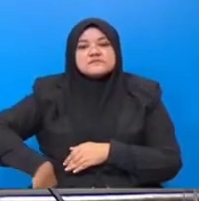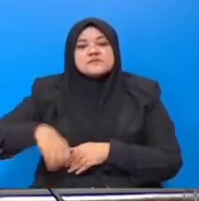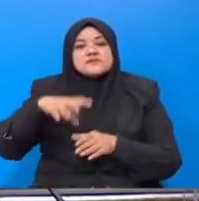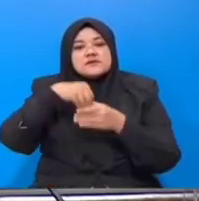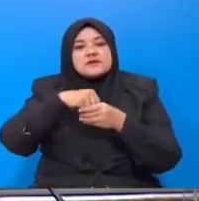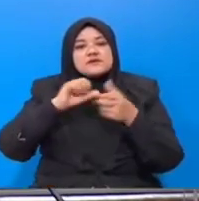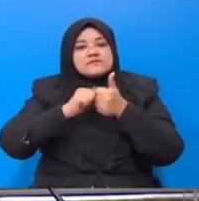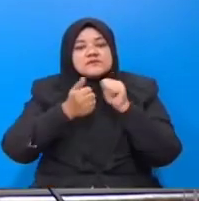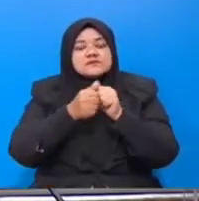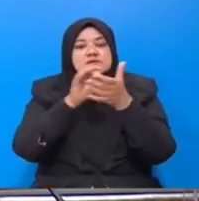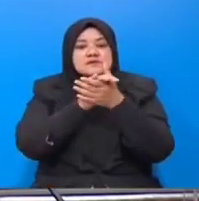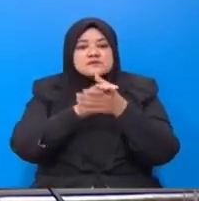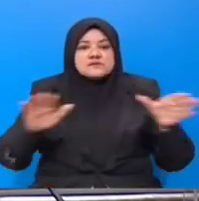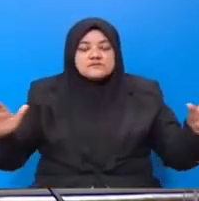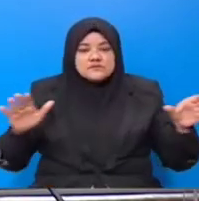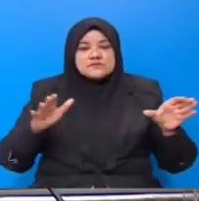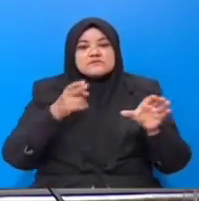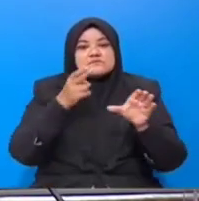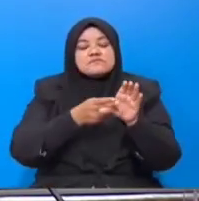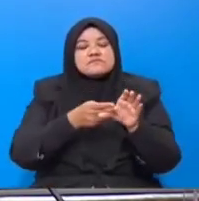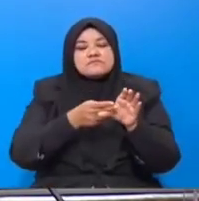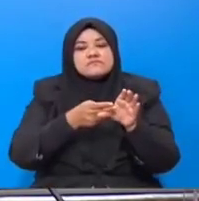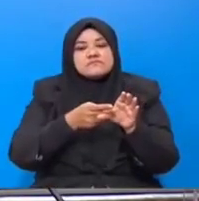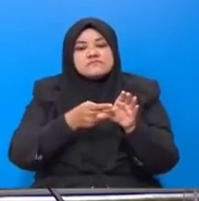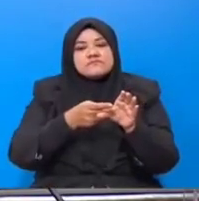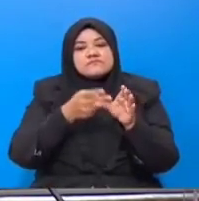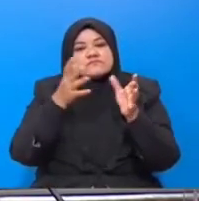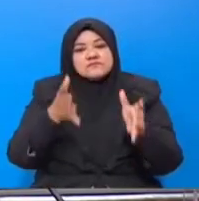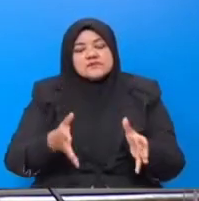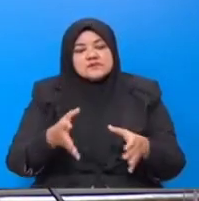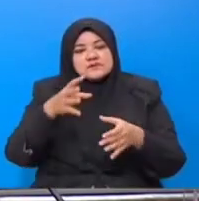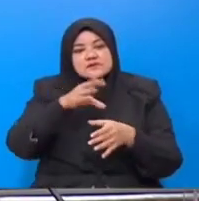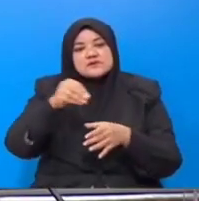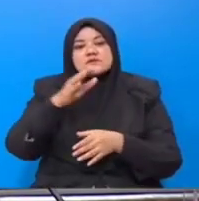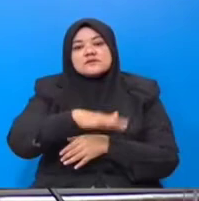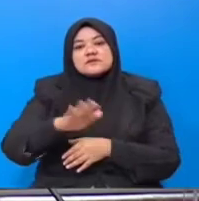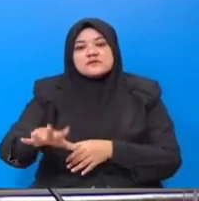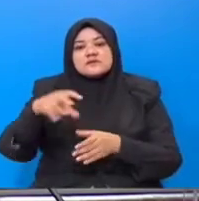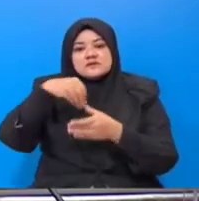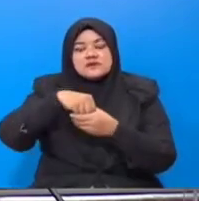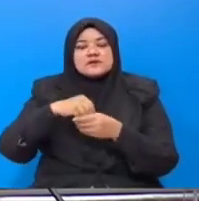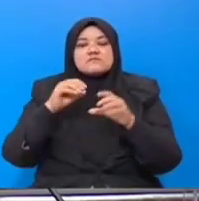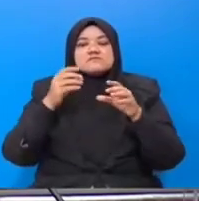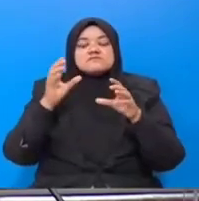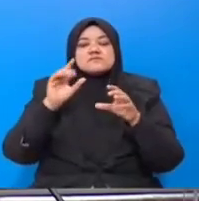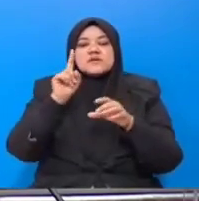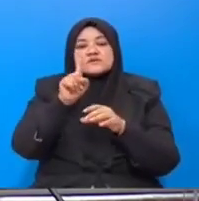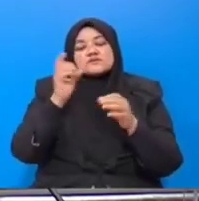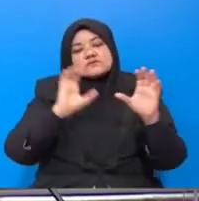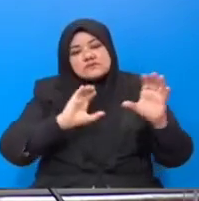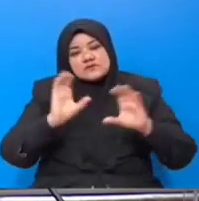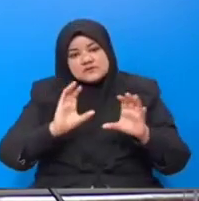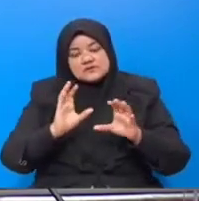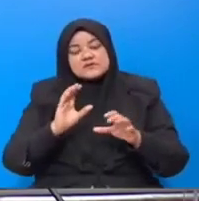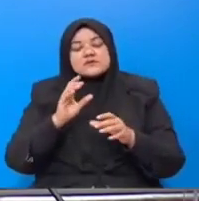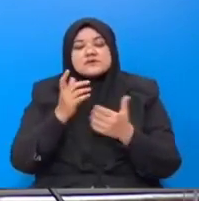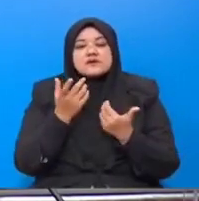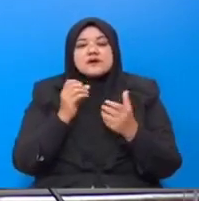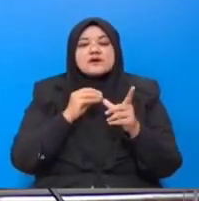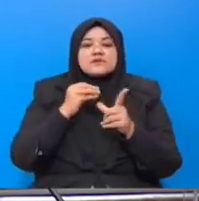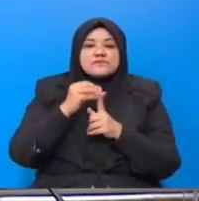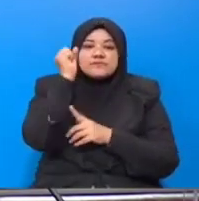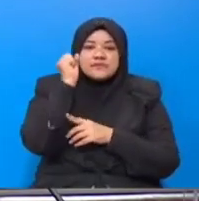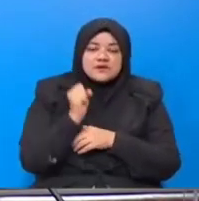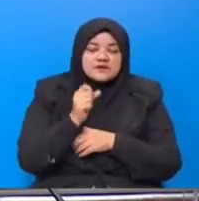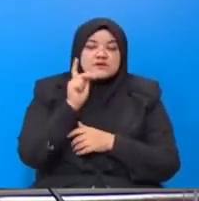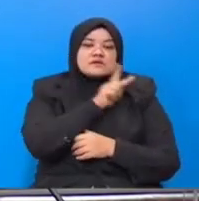dalam isu keselamatan melibatkan penumpang dan kanak-kanak di dalam sword sesuatu kendaraan antara lain Kementerian